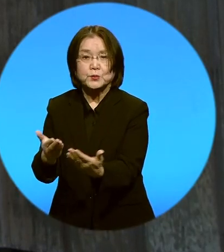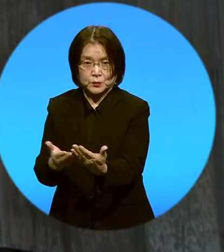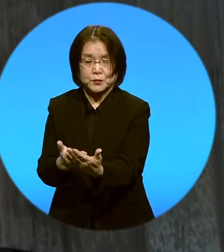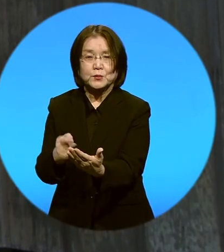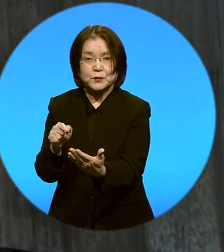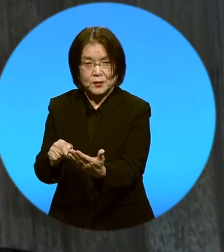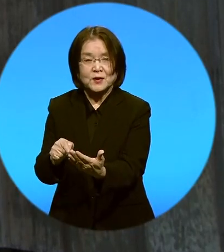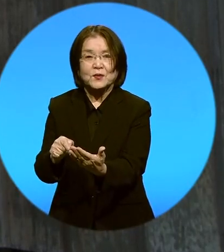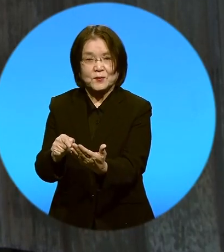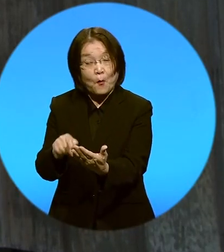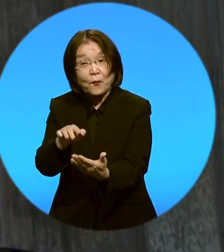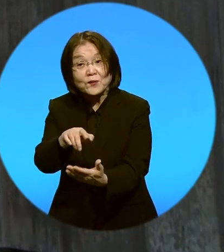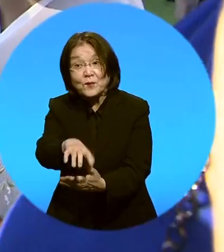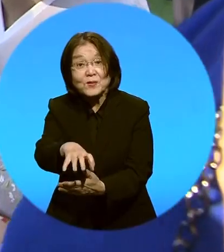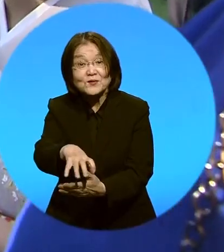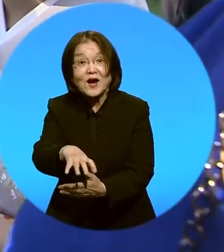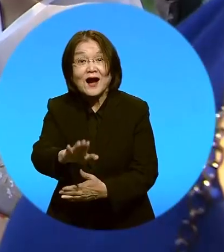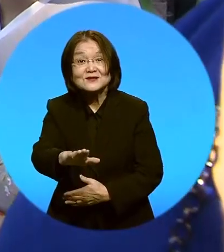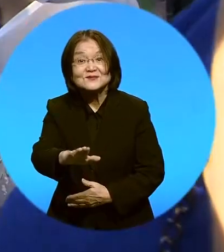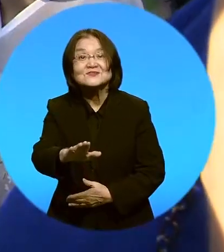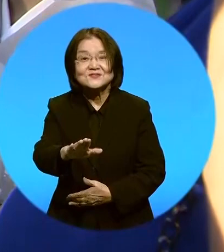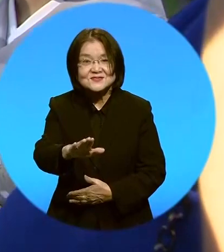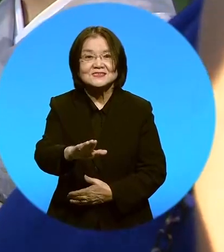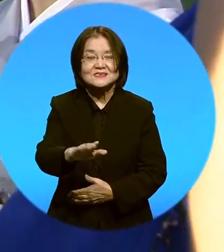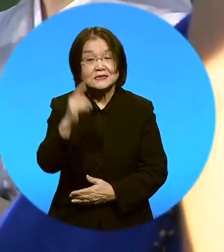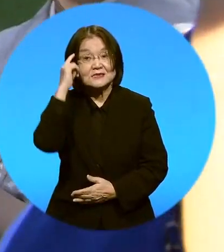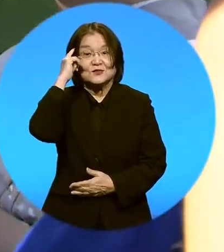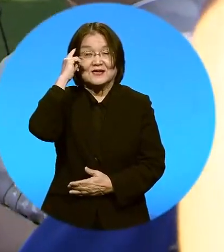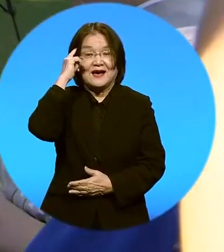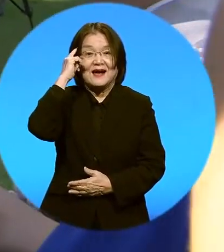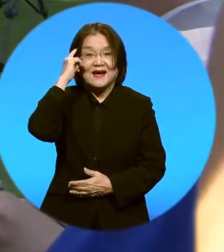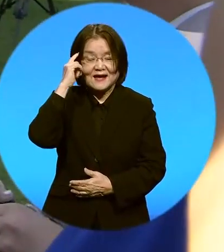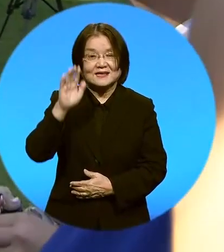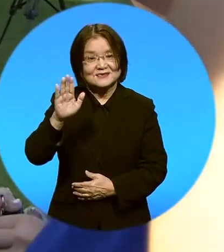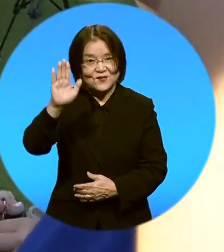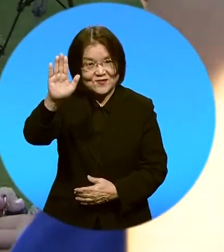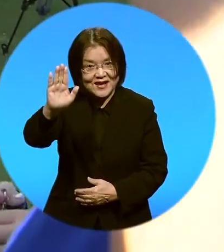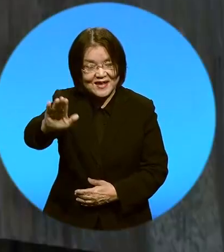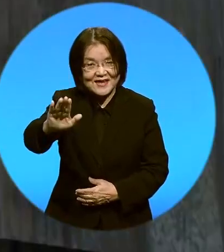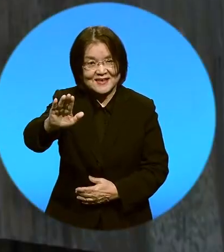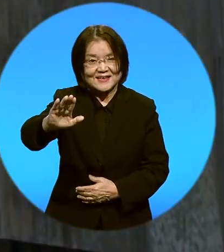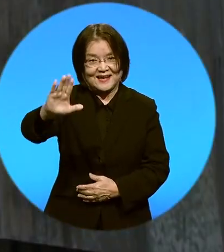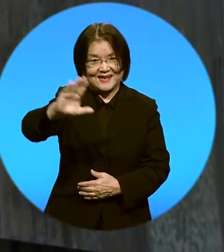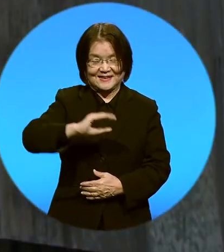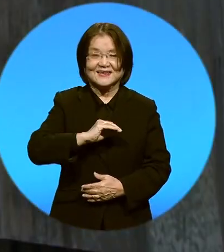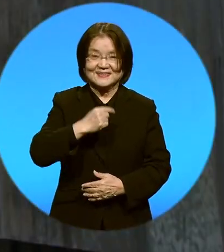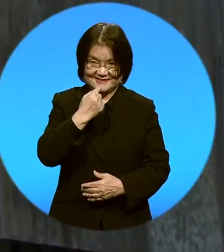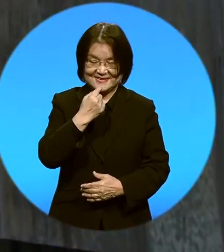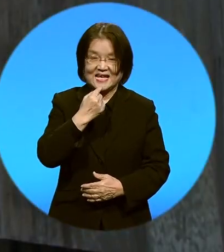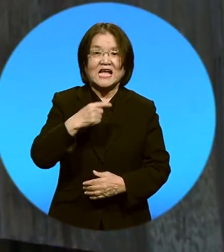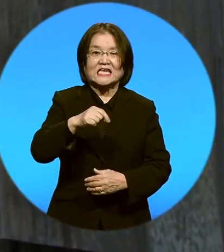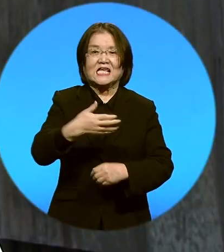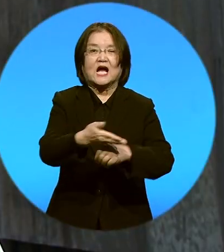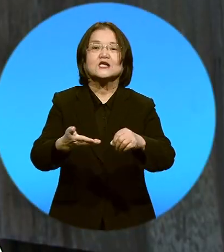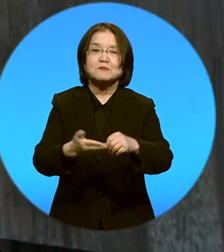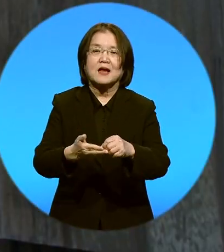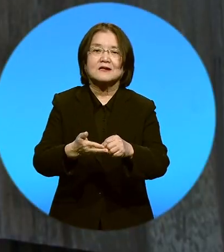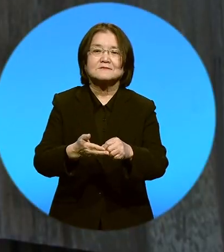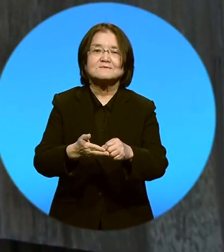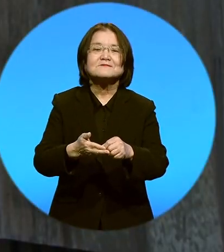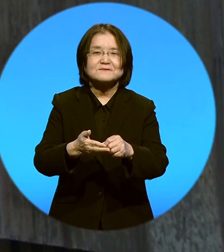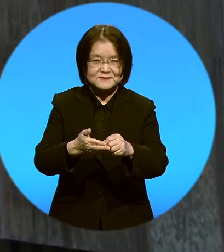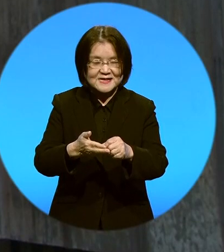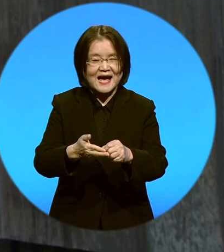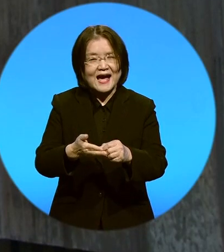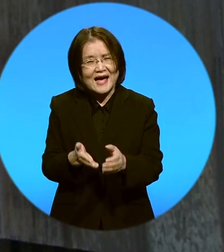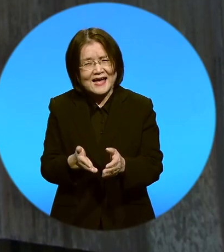んなところがあるんだなっていうのを気づけたり、将来的には帰ってきて種子島の発展につ